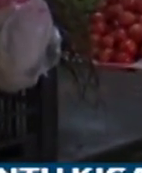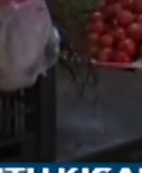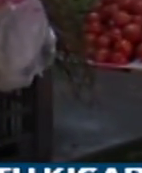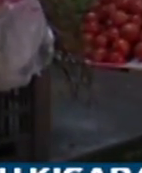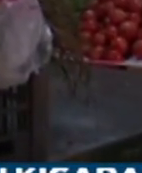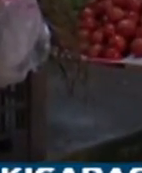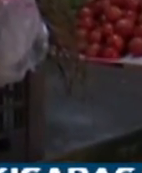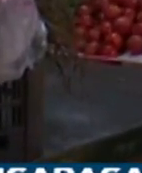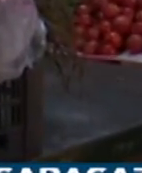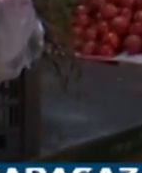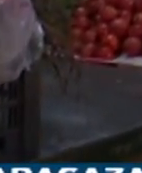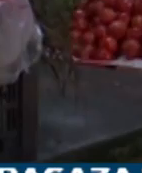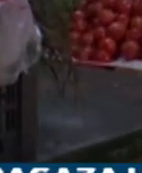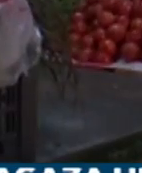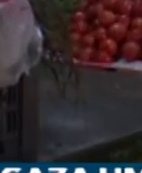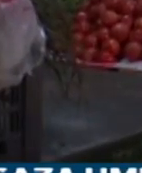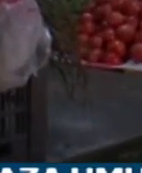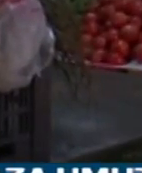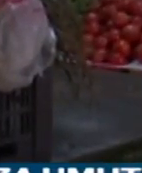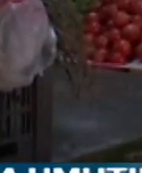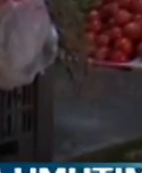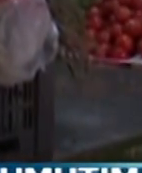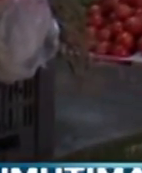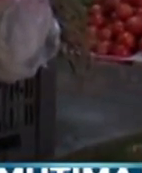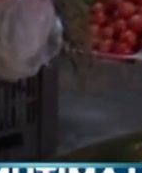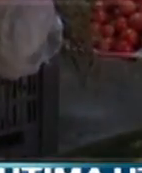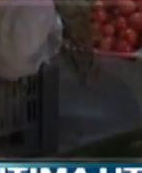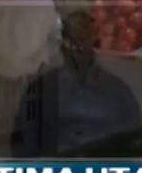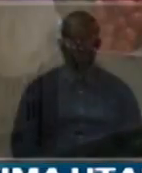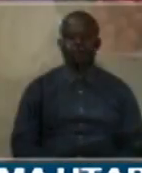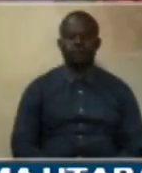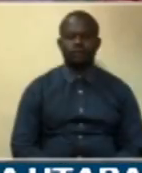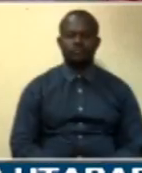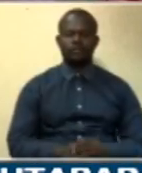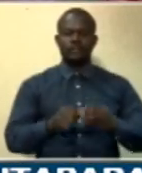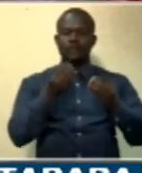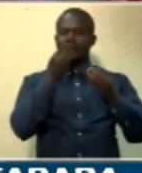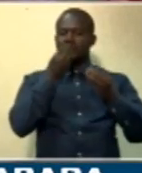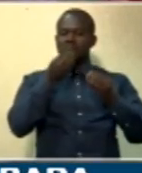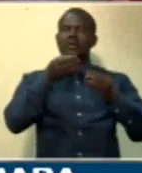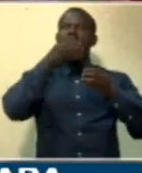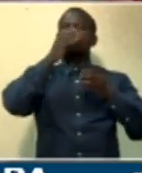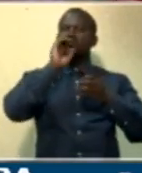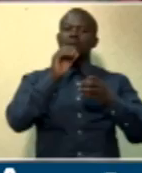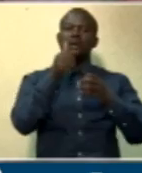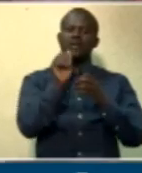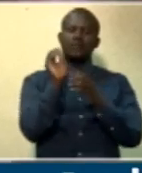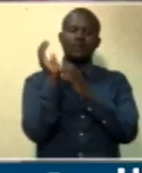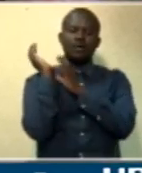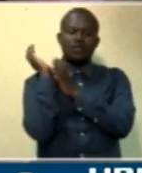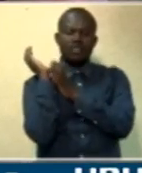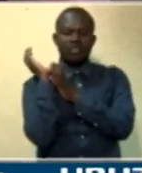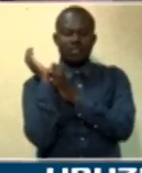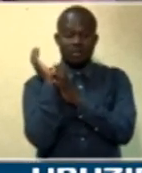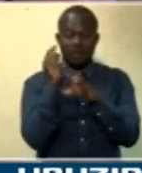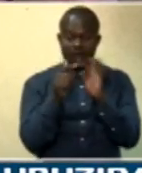bikagorana cyane. Aho ugasanga abandi kwirirwa bafite utuntu ngo bari kurya, bari kunywa, bikaba nk'aho ari rwo rwitwazo bakoresha, kandi